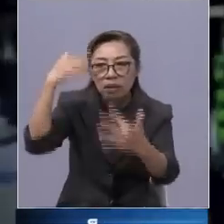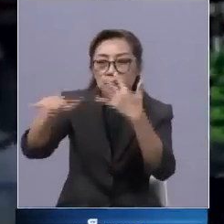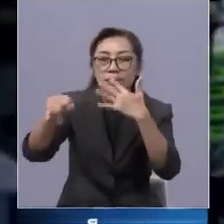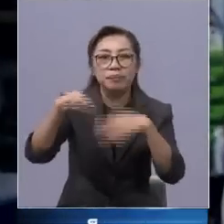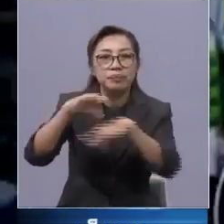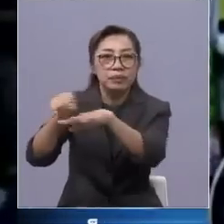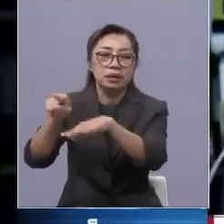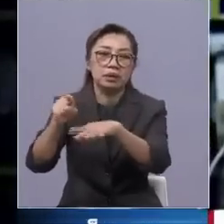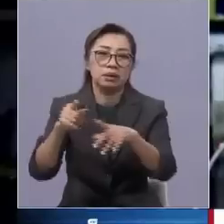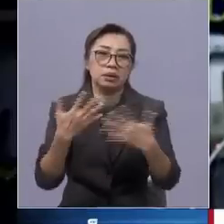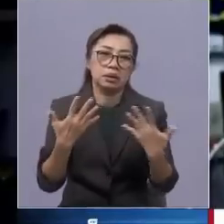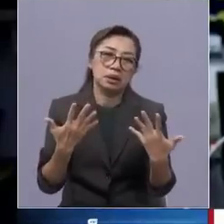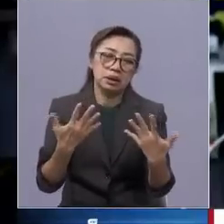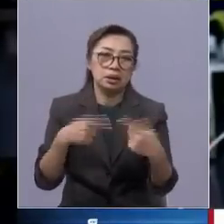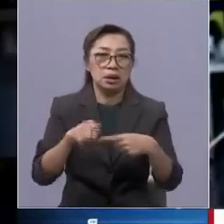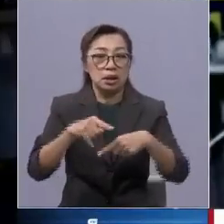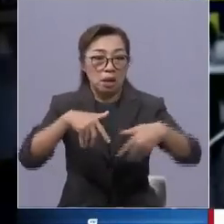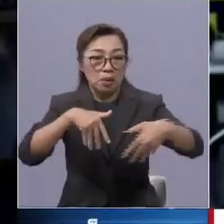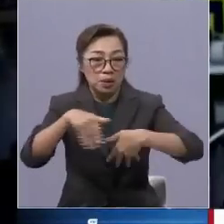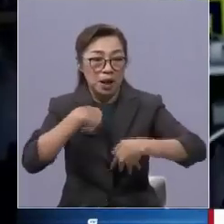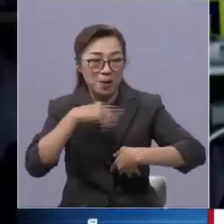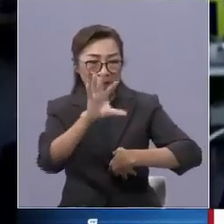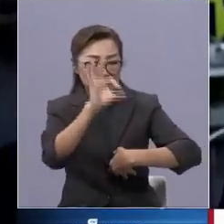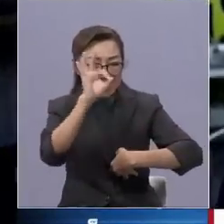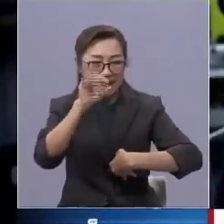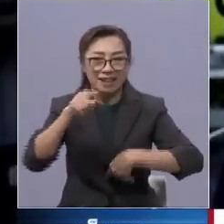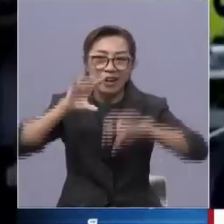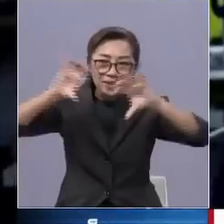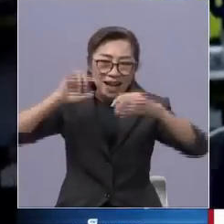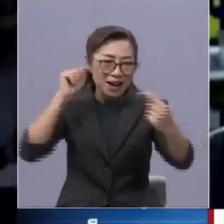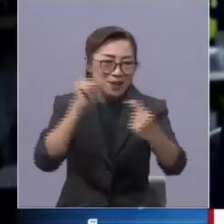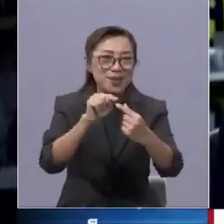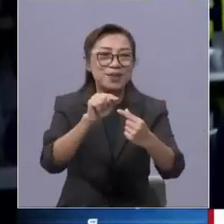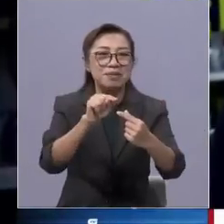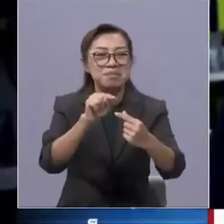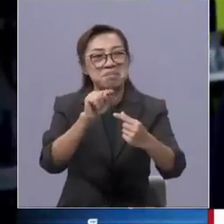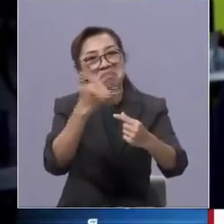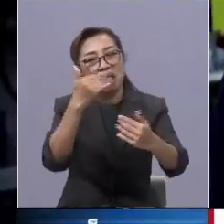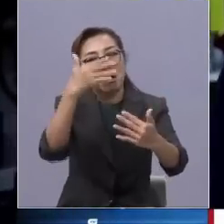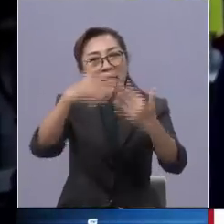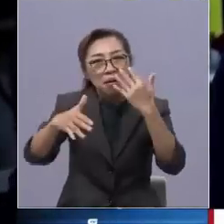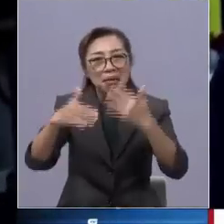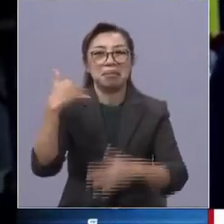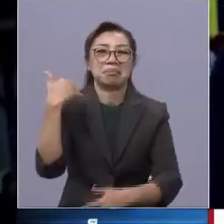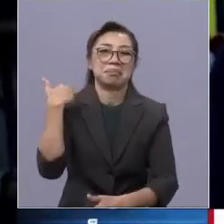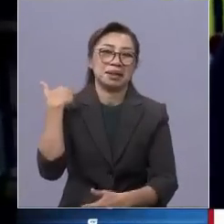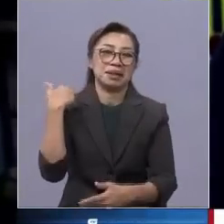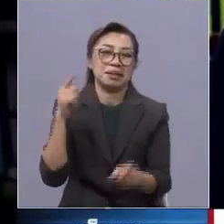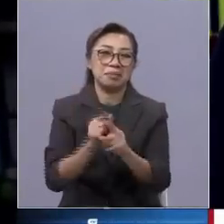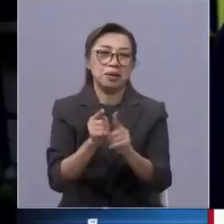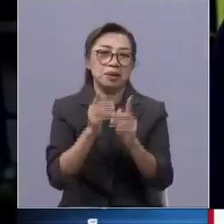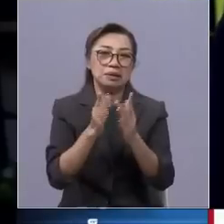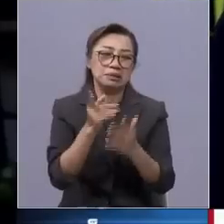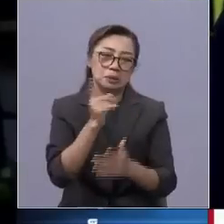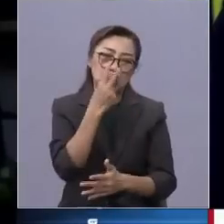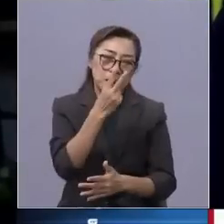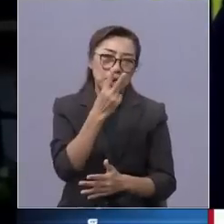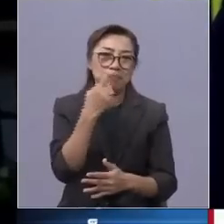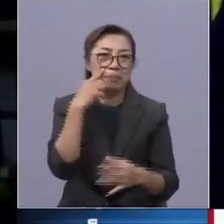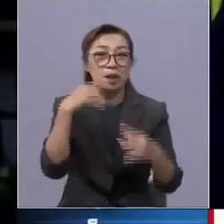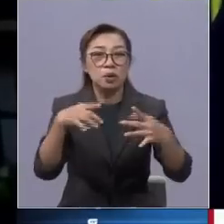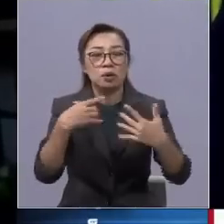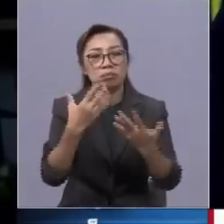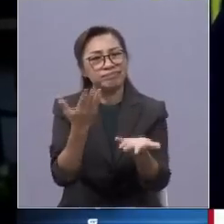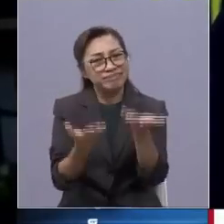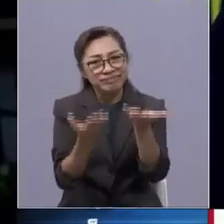ให้ถูกใจคนที่เลือกมาบางทีเขาอยากจะได้มันไม่เป็นตามแบบที่คนจะเป็นอ่ะถ้า